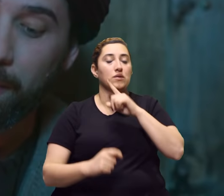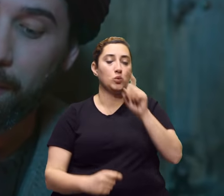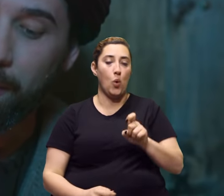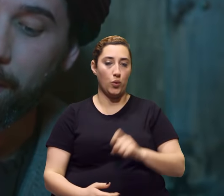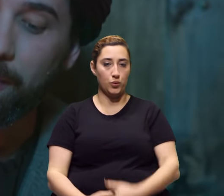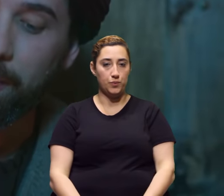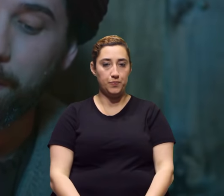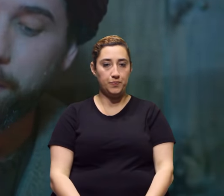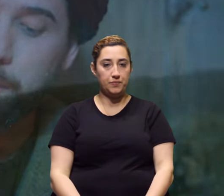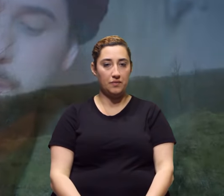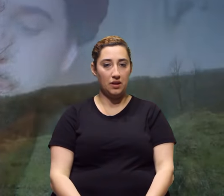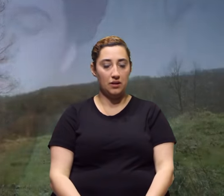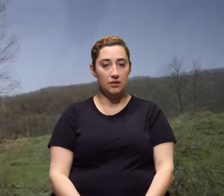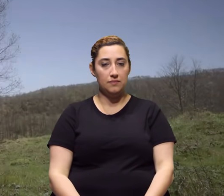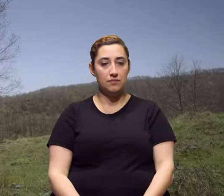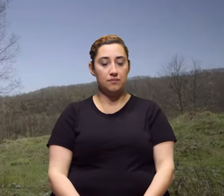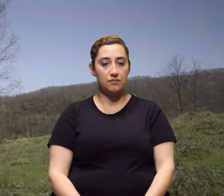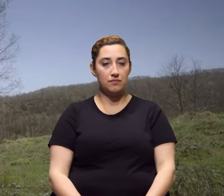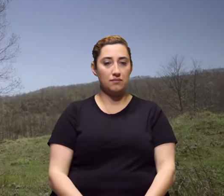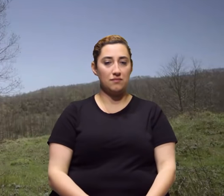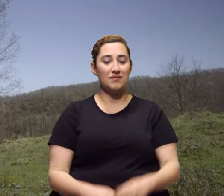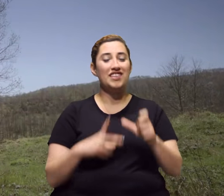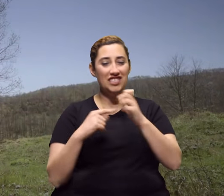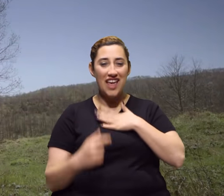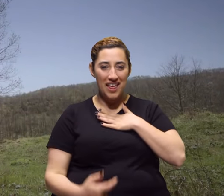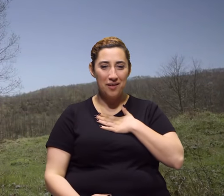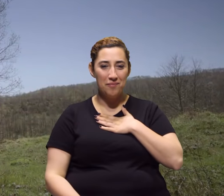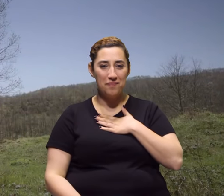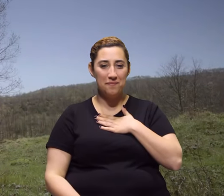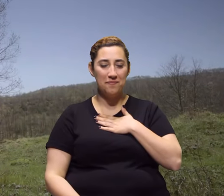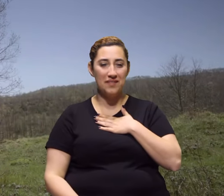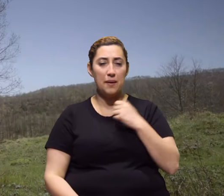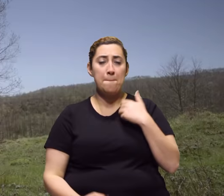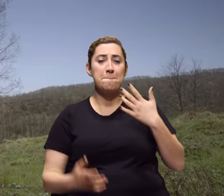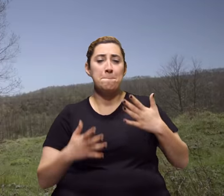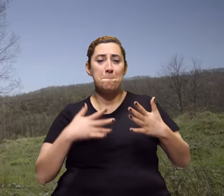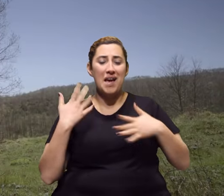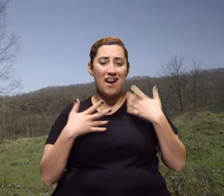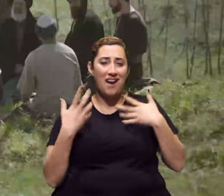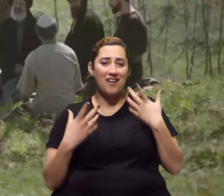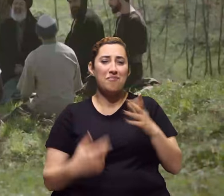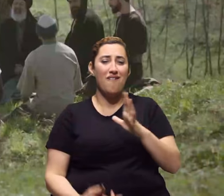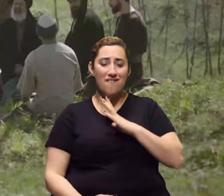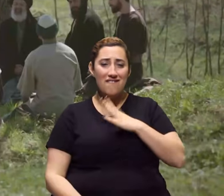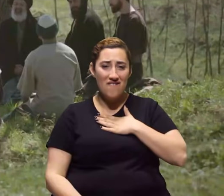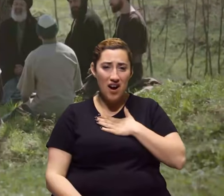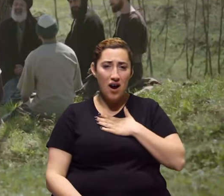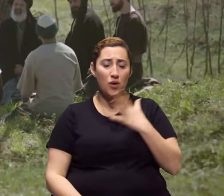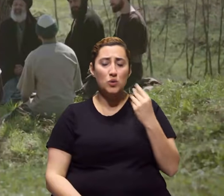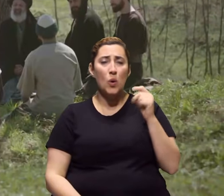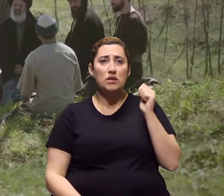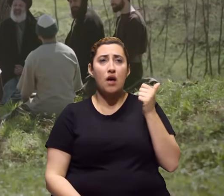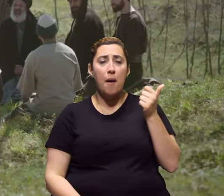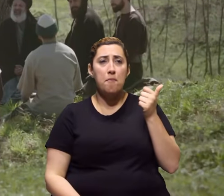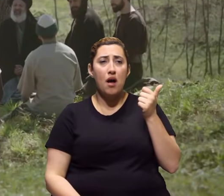sorduydu. Bir ağacın altında oturuyorlar. Şeyhim, meraklı meseldir. Çoğu